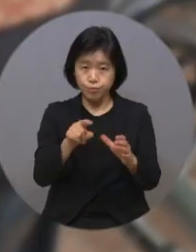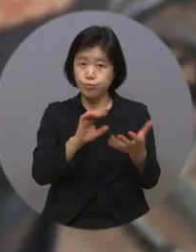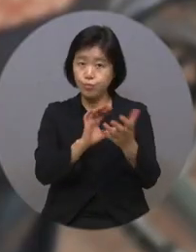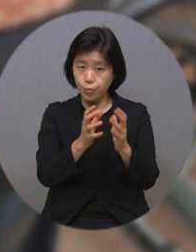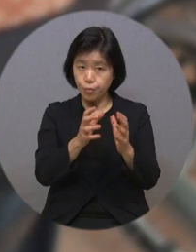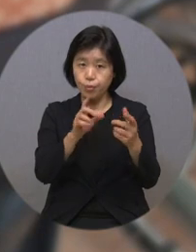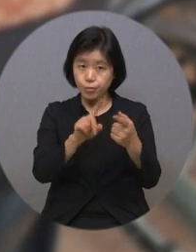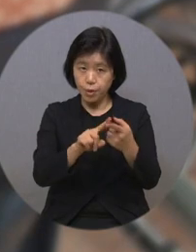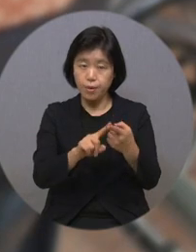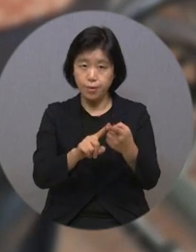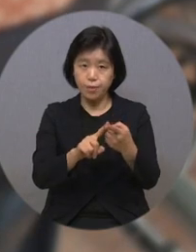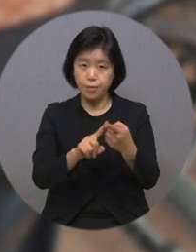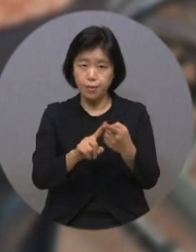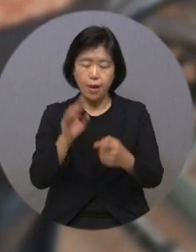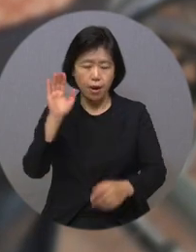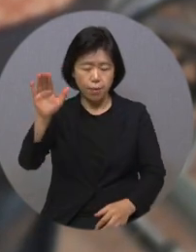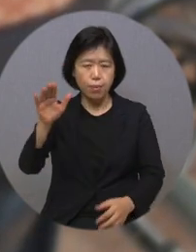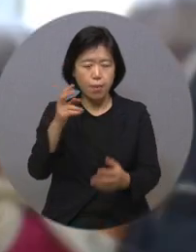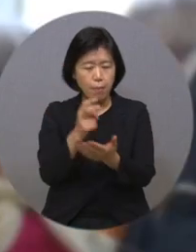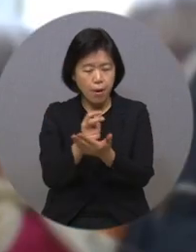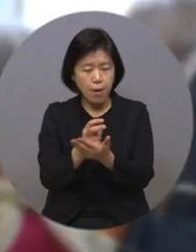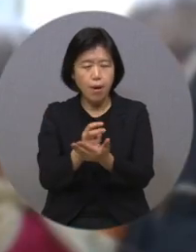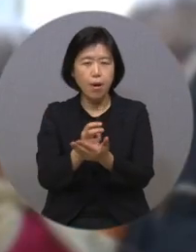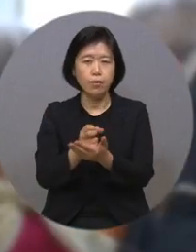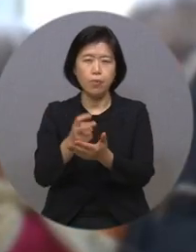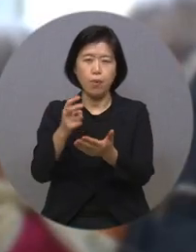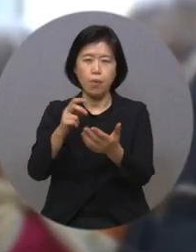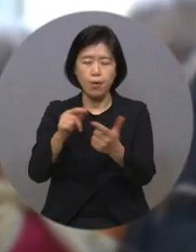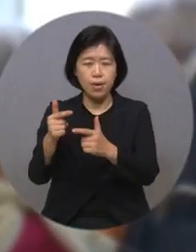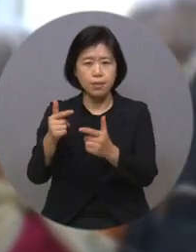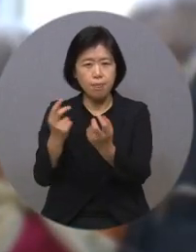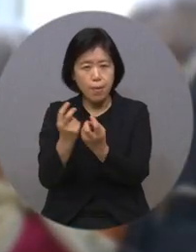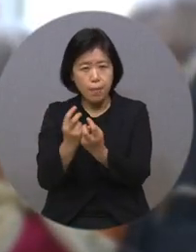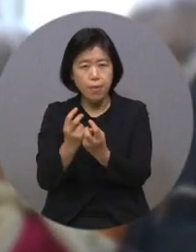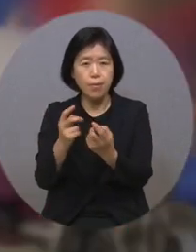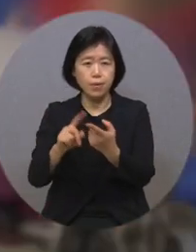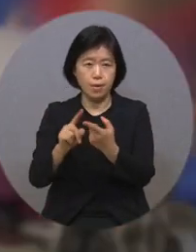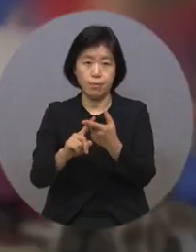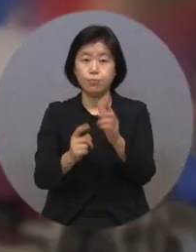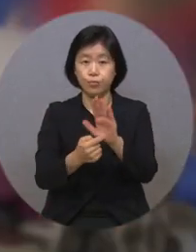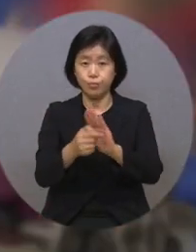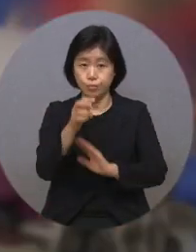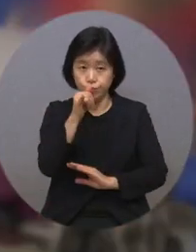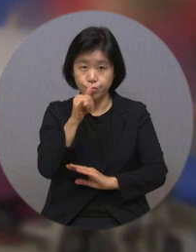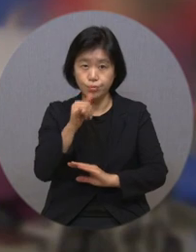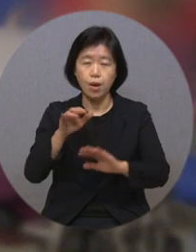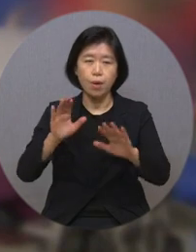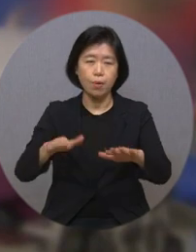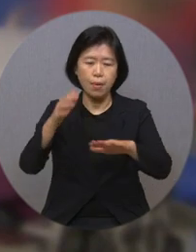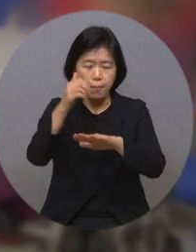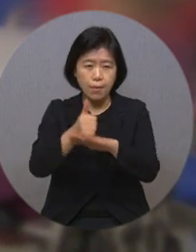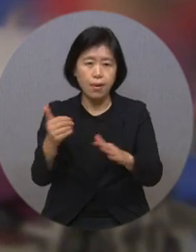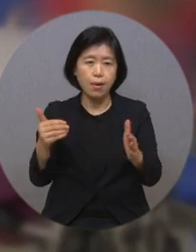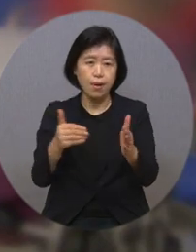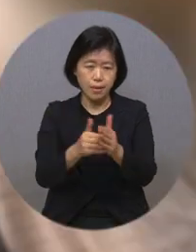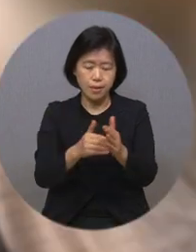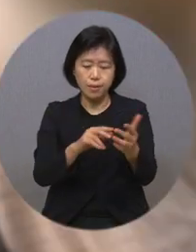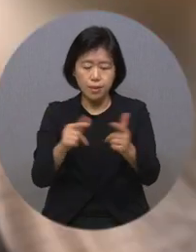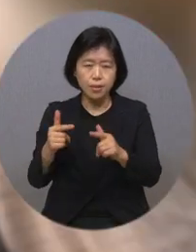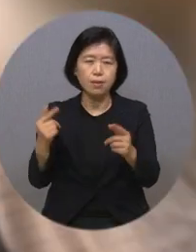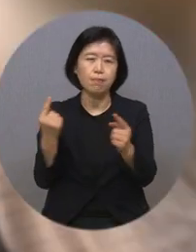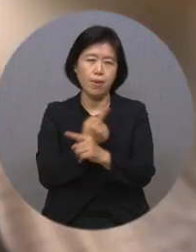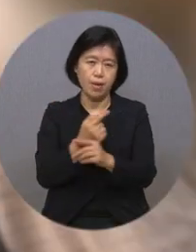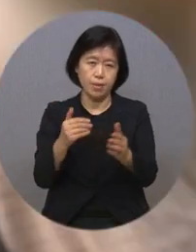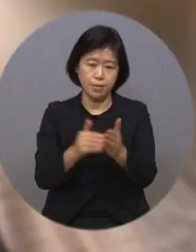관련법과 고시 개정 작업을 진행하고 보험료율 가수가 등은 올해 연말까지 개정을 완료해 내년 부터